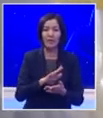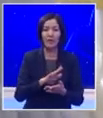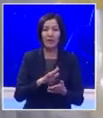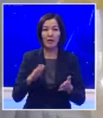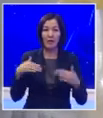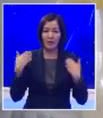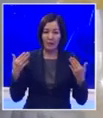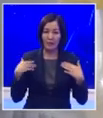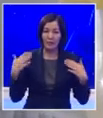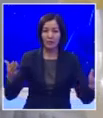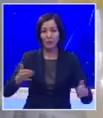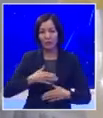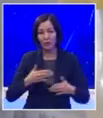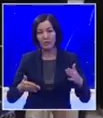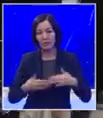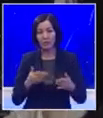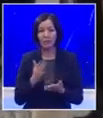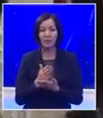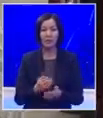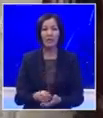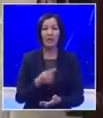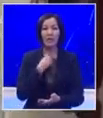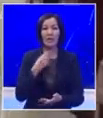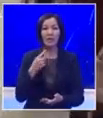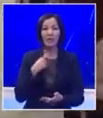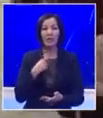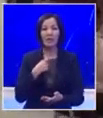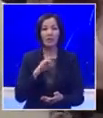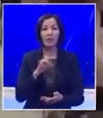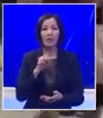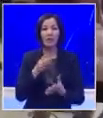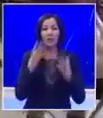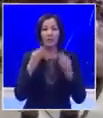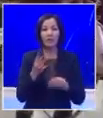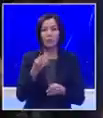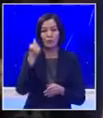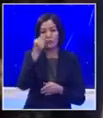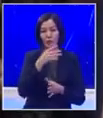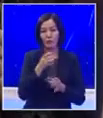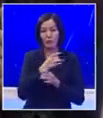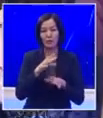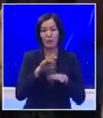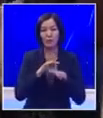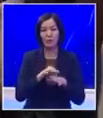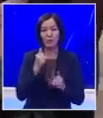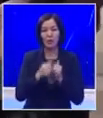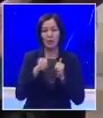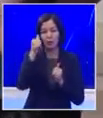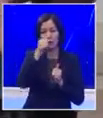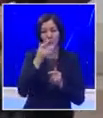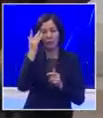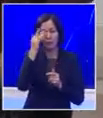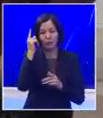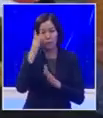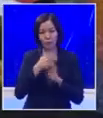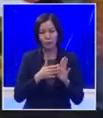бір-бірімен құшақ айқастырып, құшақтасып жатады. Талдықорғанда амал күні 4 жылдан бері аталып өтіледі. Мән мазмұны жыл санап тереңдеп келеді.